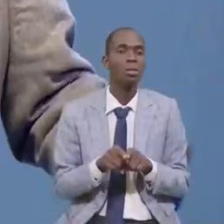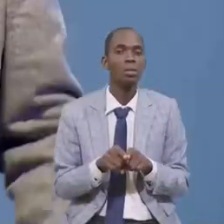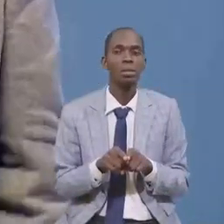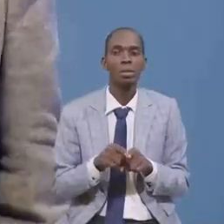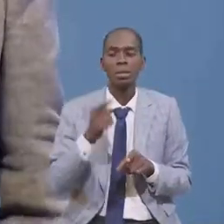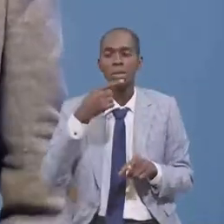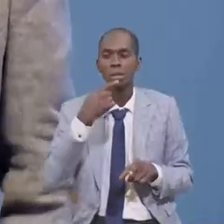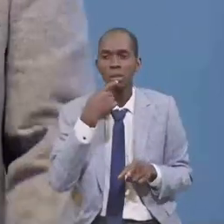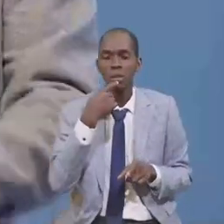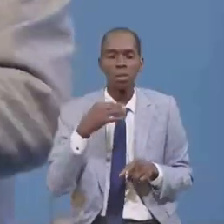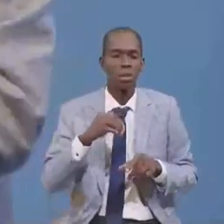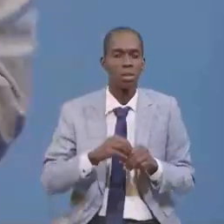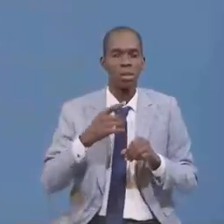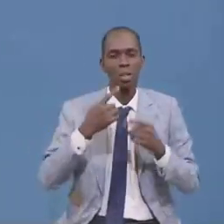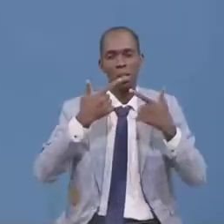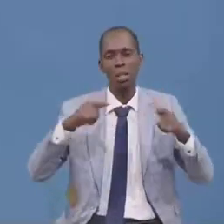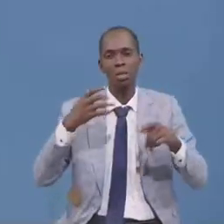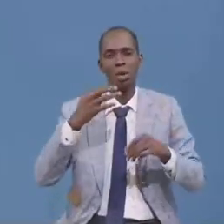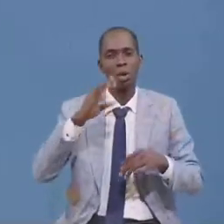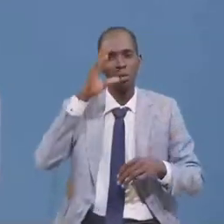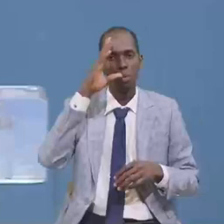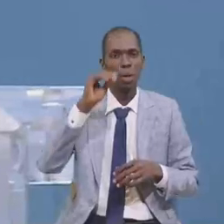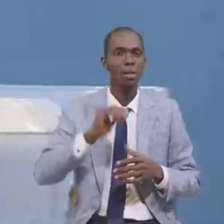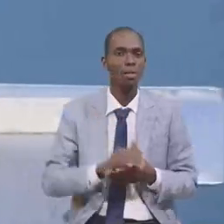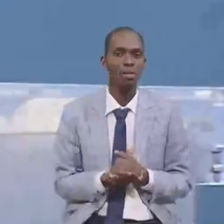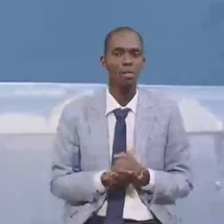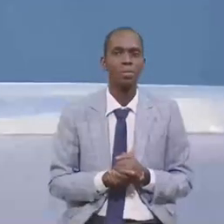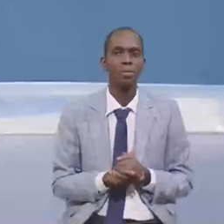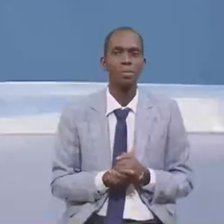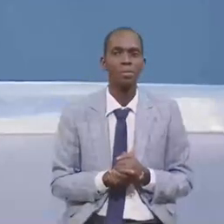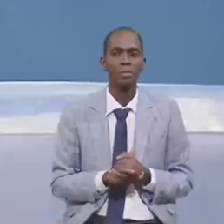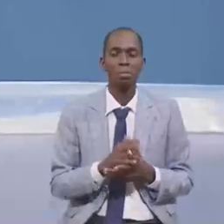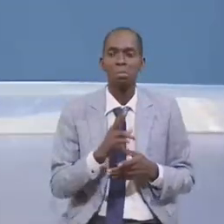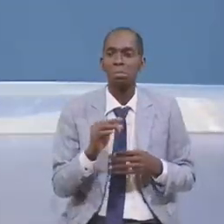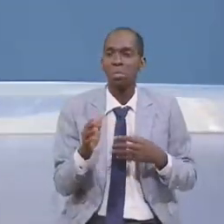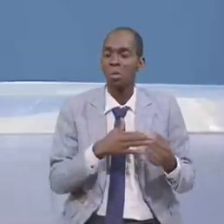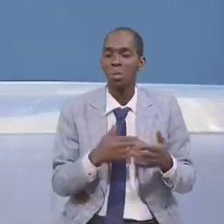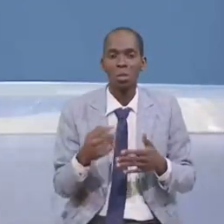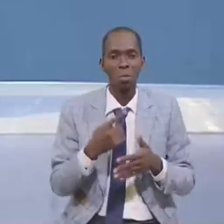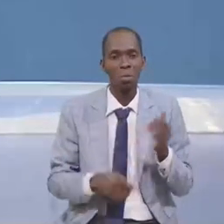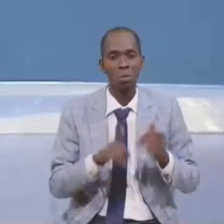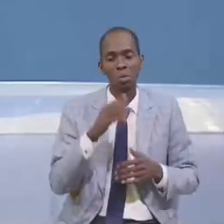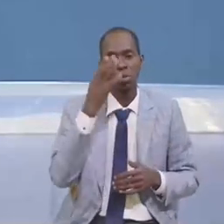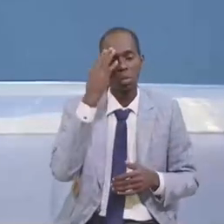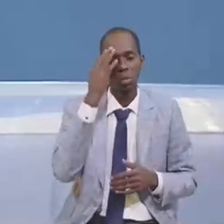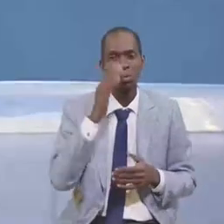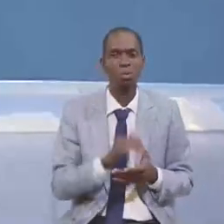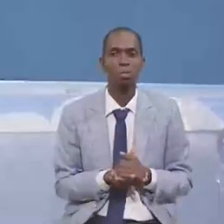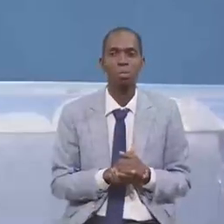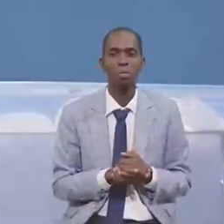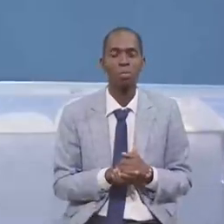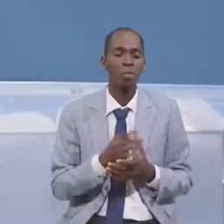Comme l'ânesse de Balaam a parlé la langue humaine. Peu importe ce que tu connais, ce que tu